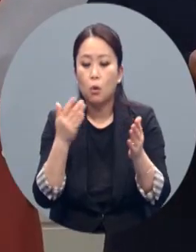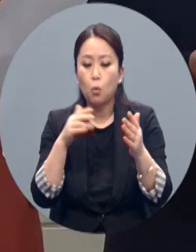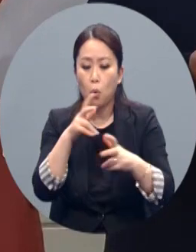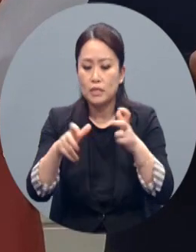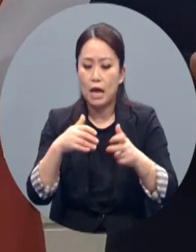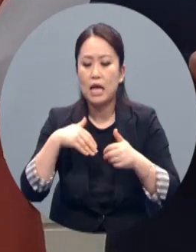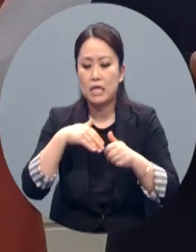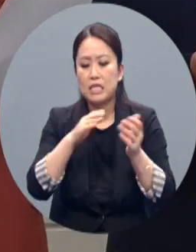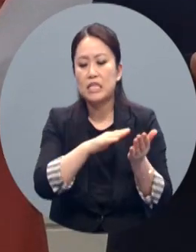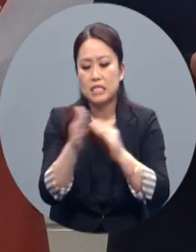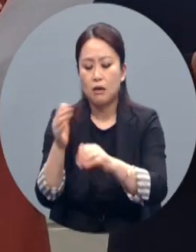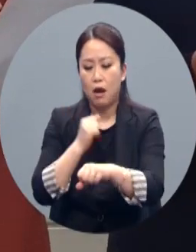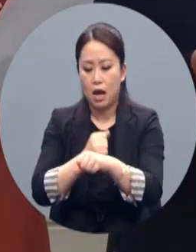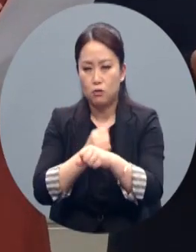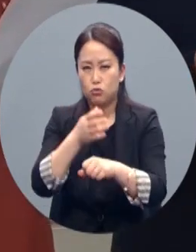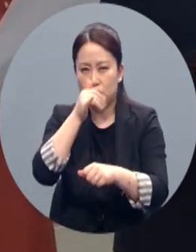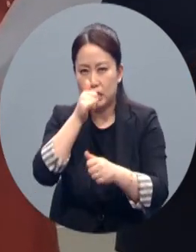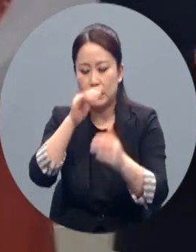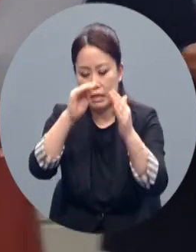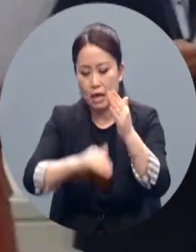수 있도록 하는 내용을 담고 있습니다